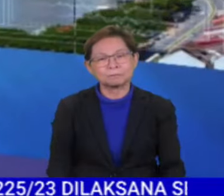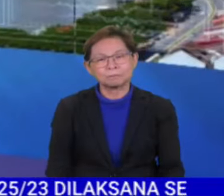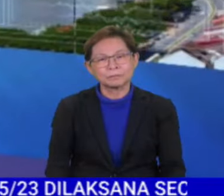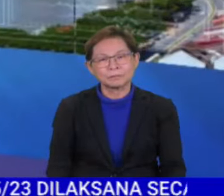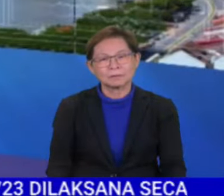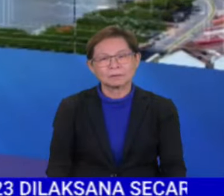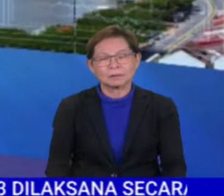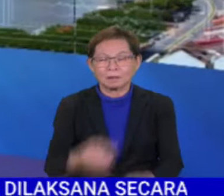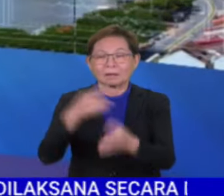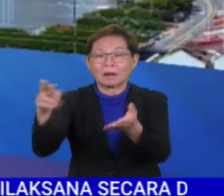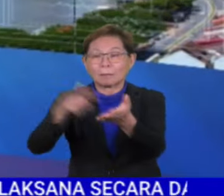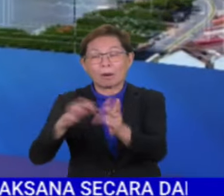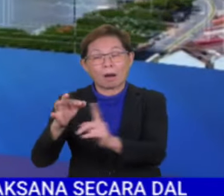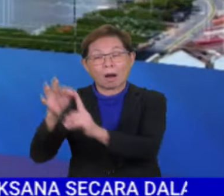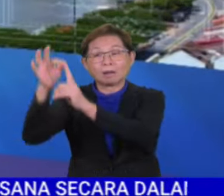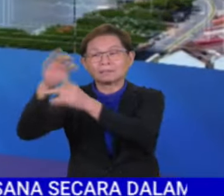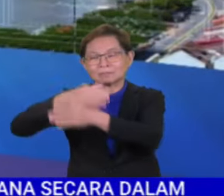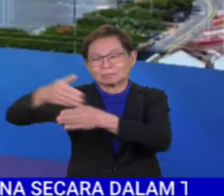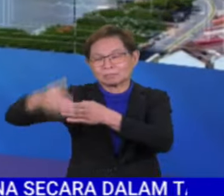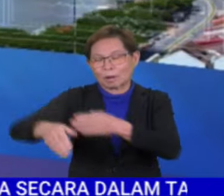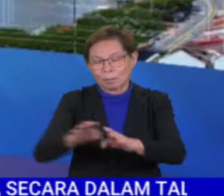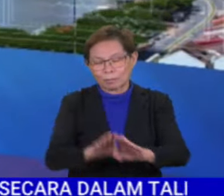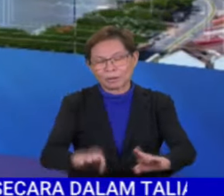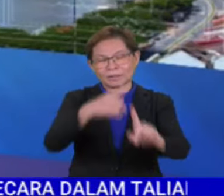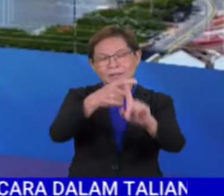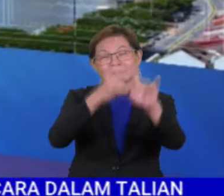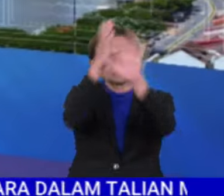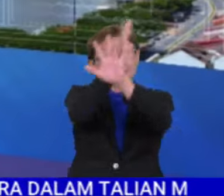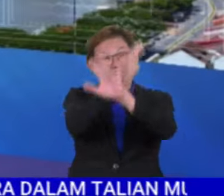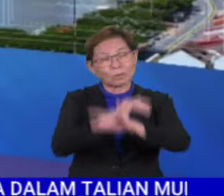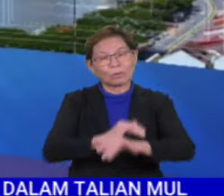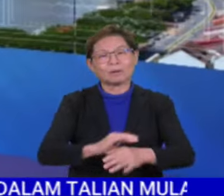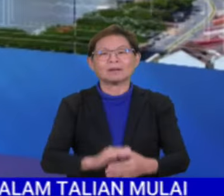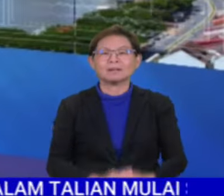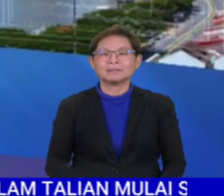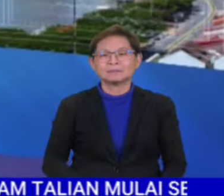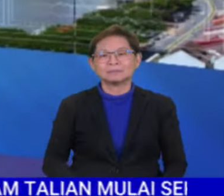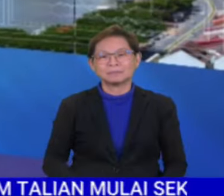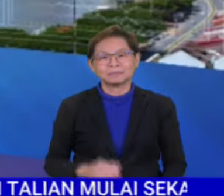Baik saudara, laporan khas itu tadi mengakhiri berita dari Sarawak. Selamat Hari